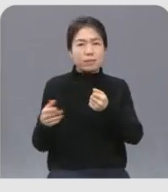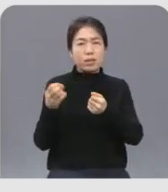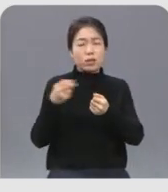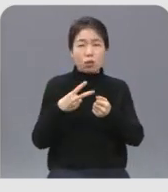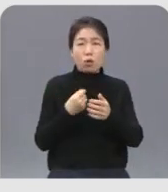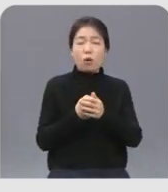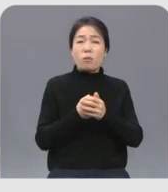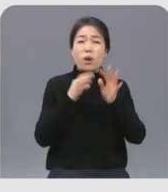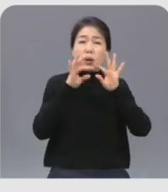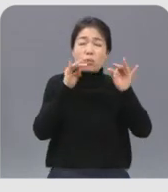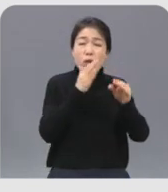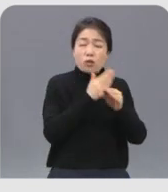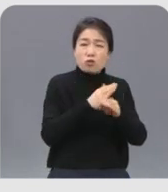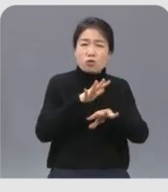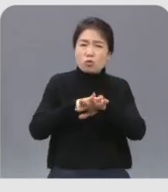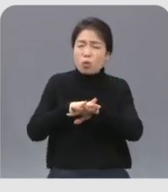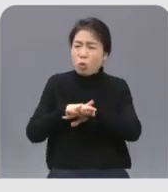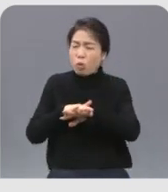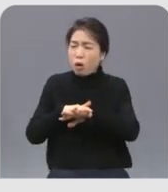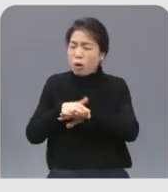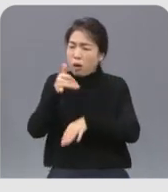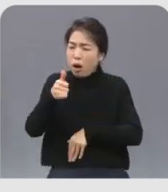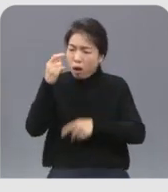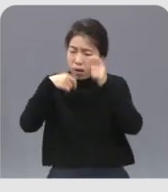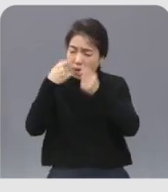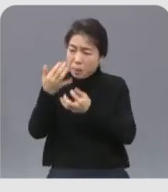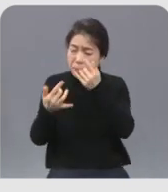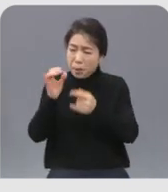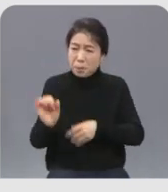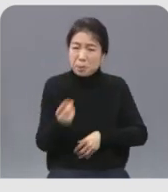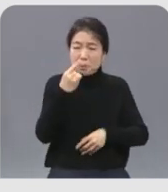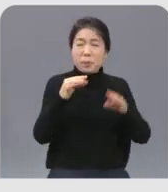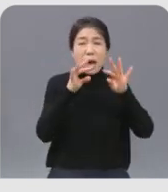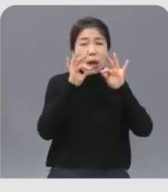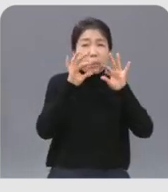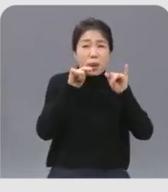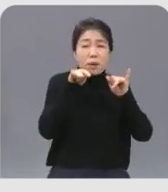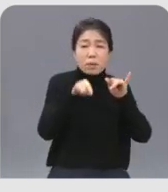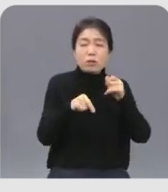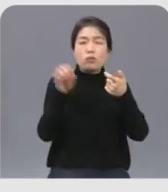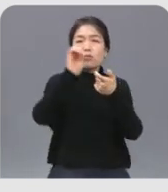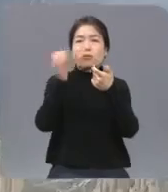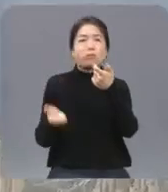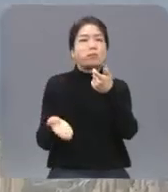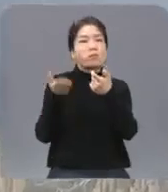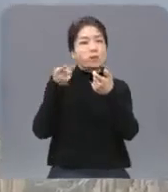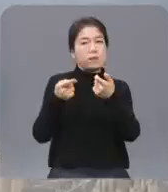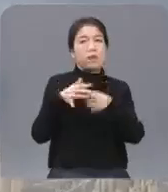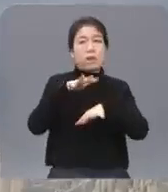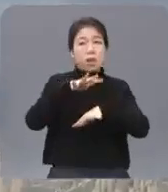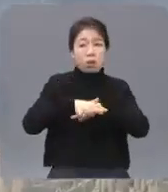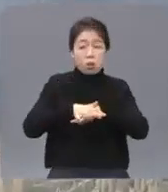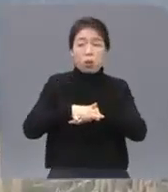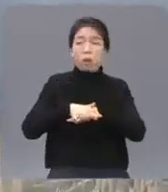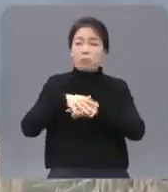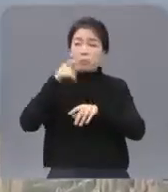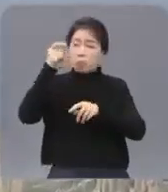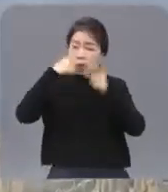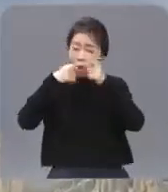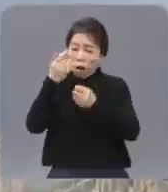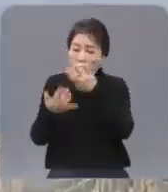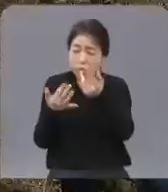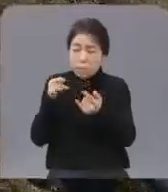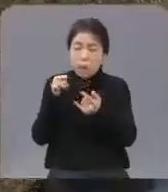중 농업 전제물 소각으로 발생한 비율이 60%가 넘습니다 논밭 태우기는